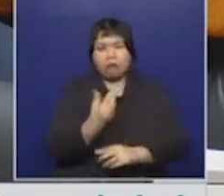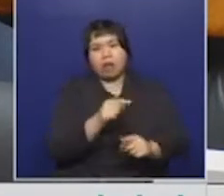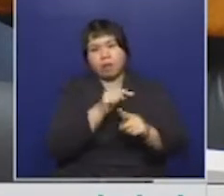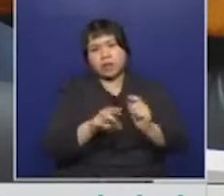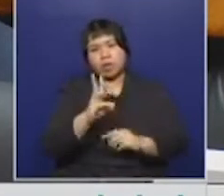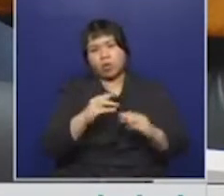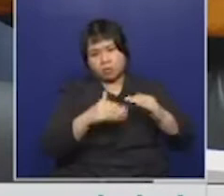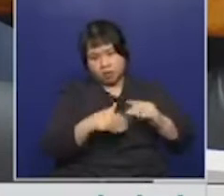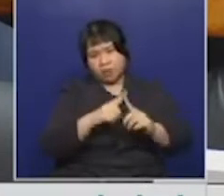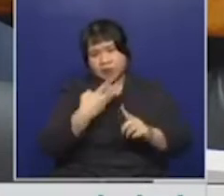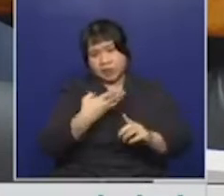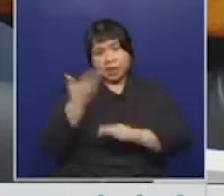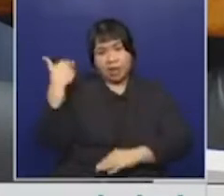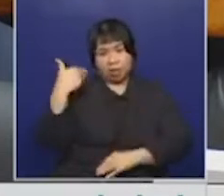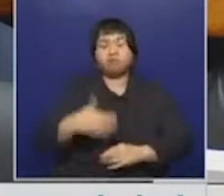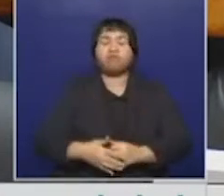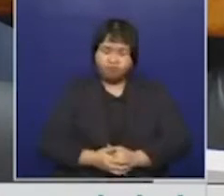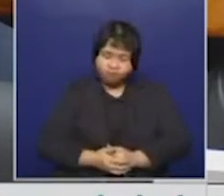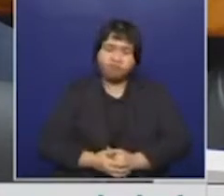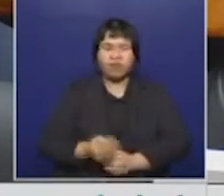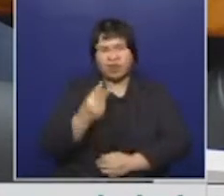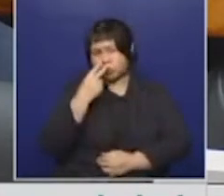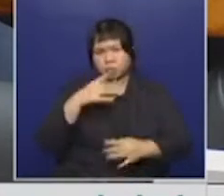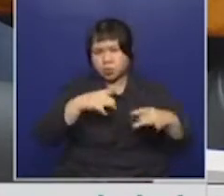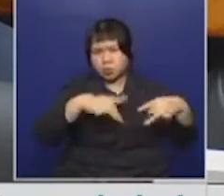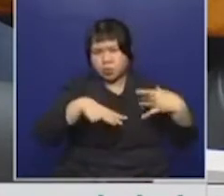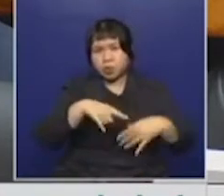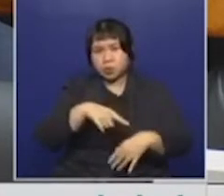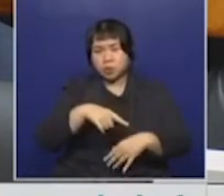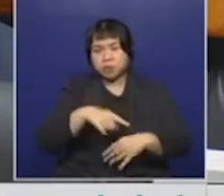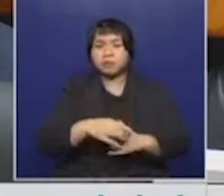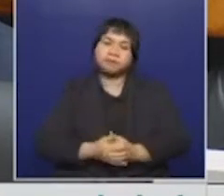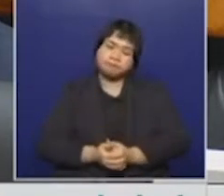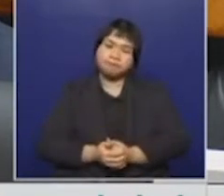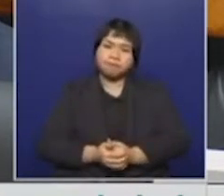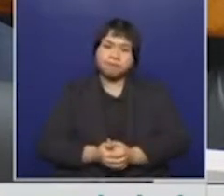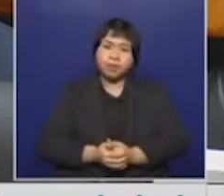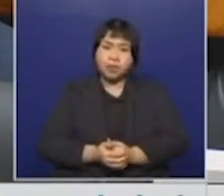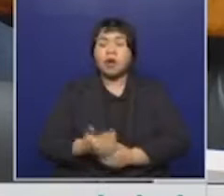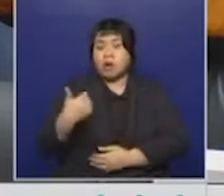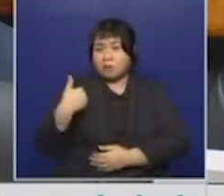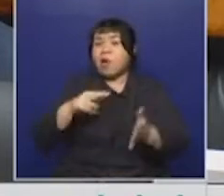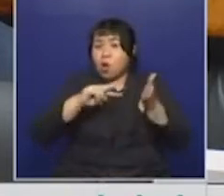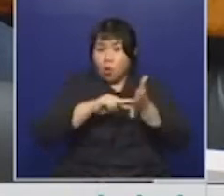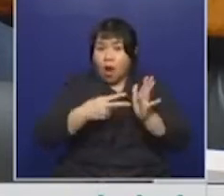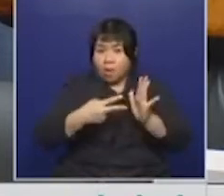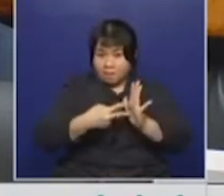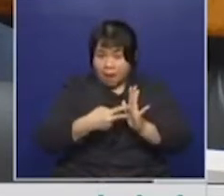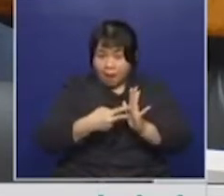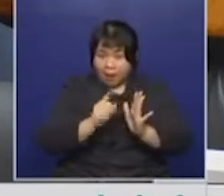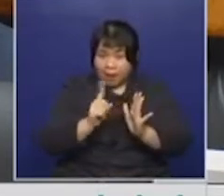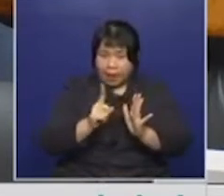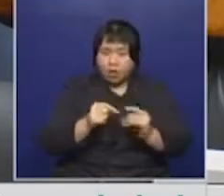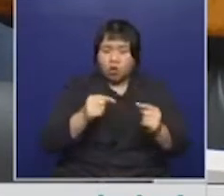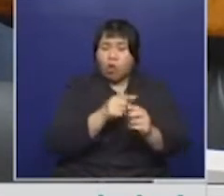เปอร์เซ็นต์ตั้งแต่เดือนเมษายนที่ผ่านมามันดูย้อนแย้งไปหน่อยนะคะรายการที่นามการว่างงานของ iooหรือ